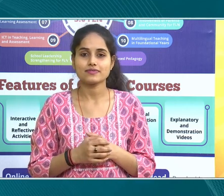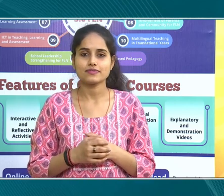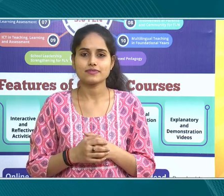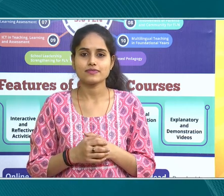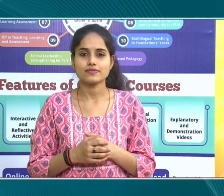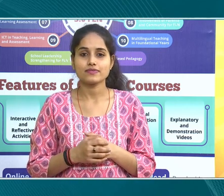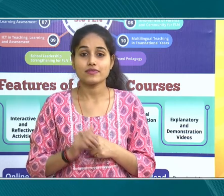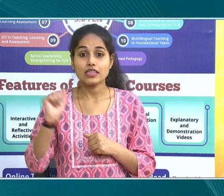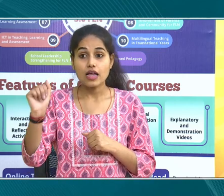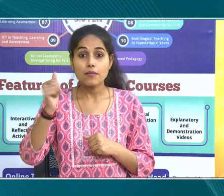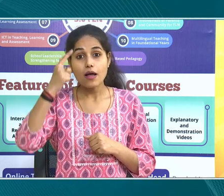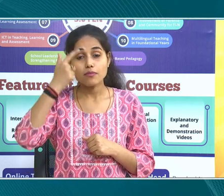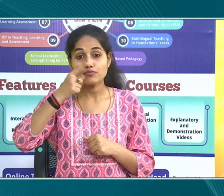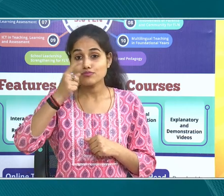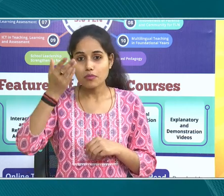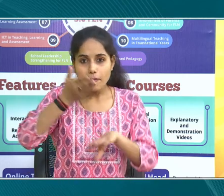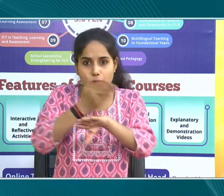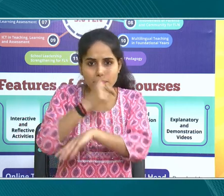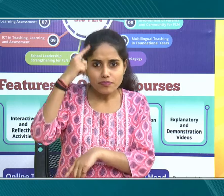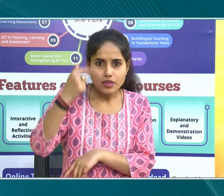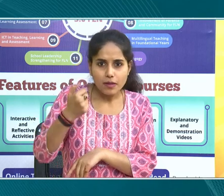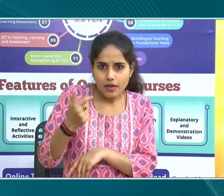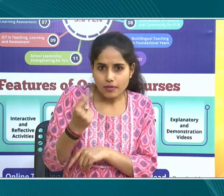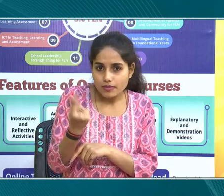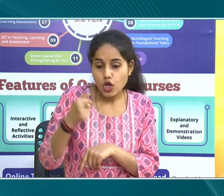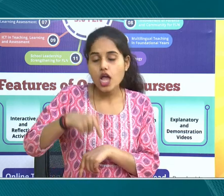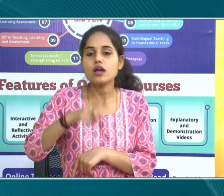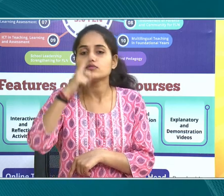अबकी बार आप नीले पेन से दर्शाइएगा